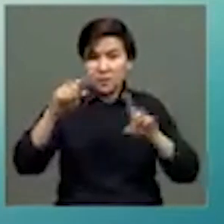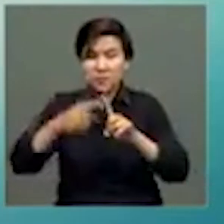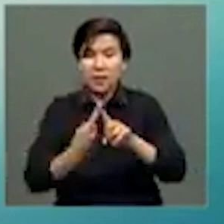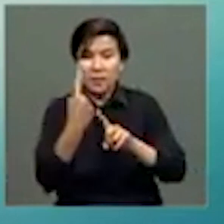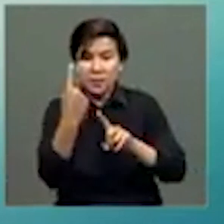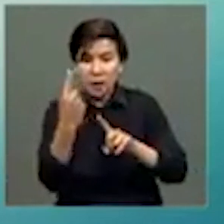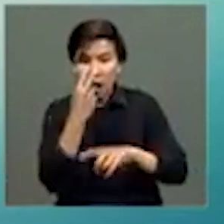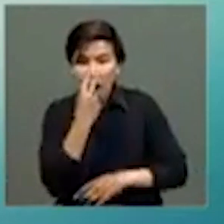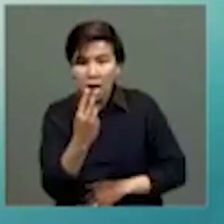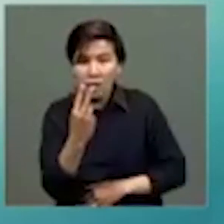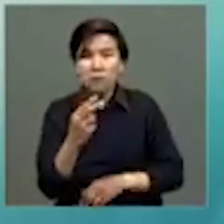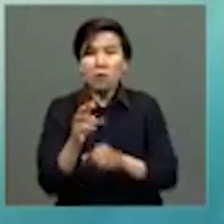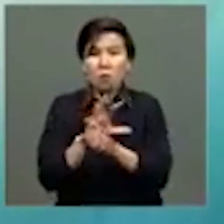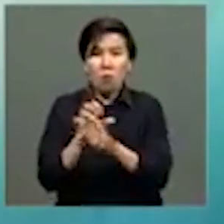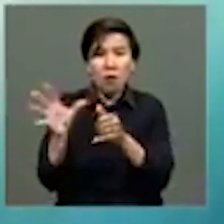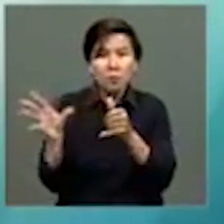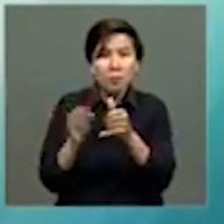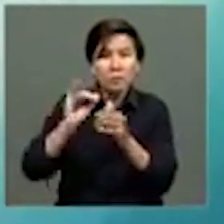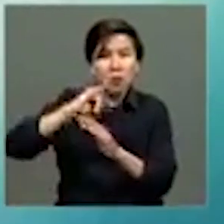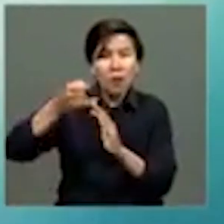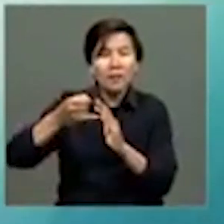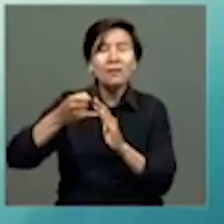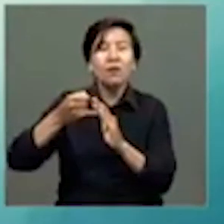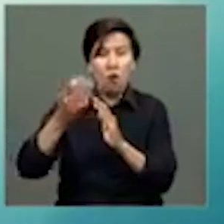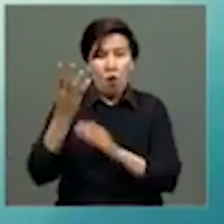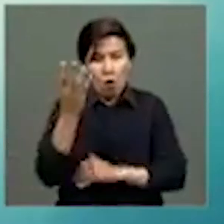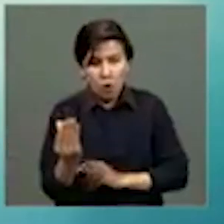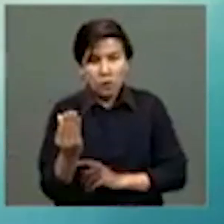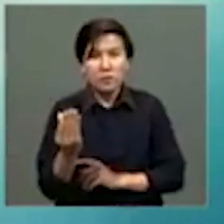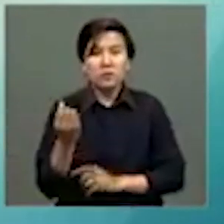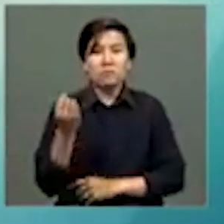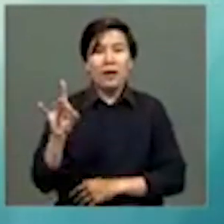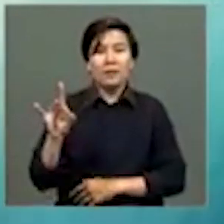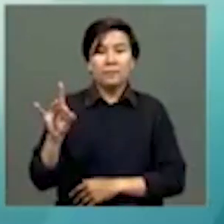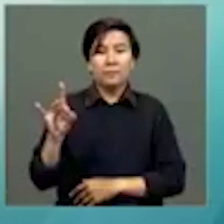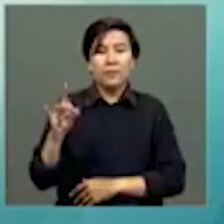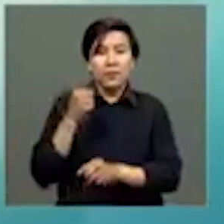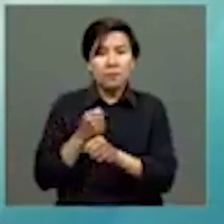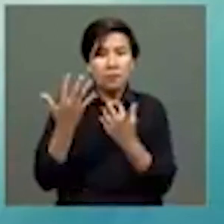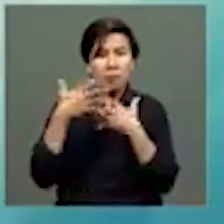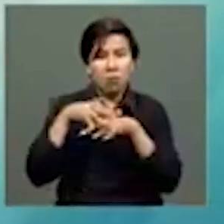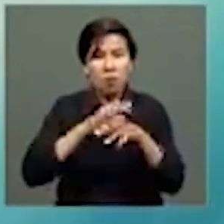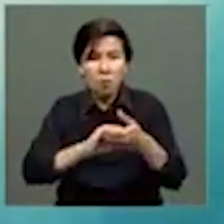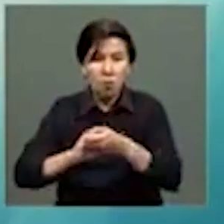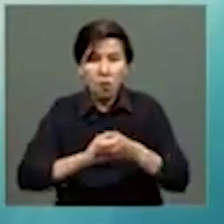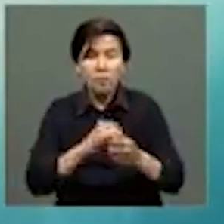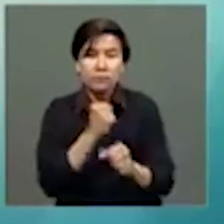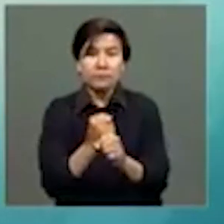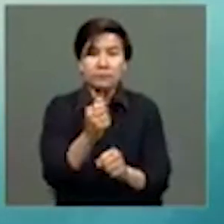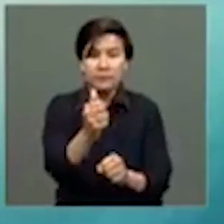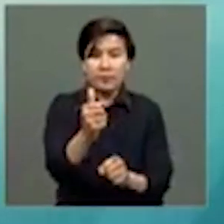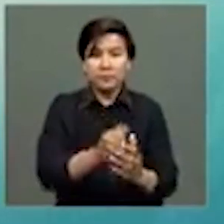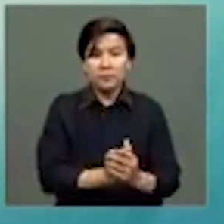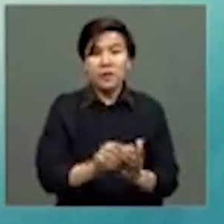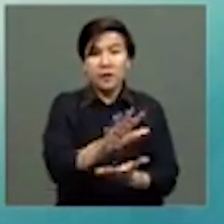ะจำนวนจังหวัดที่มีผู้ติดเชื้อรายวันลดลงเหลือ18จังหวัดอันนี้ก็คือการทำงานร่วมกันนะคะแผ